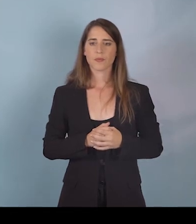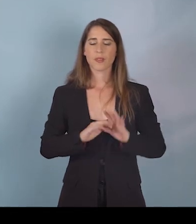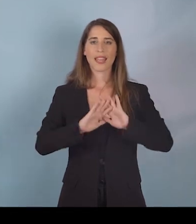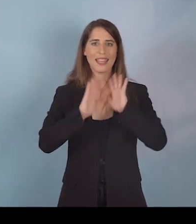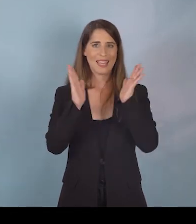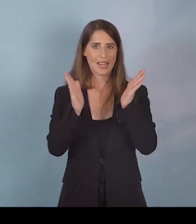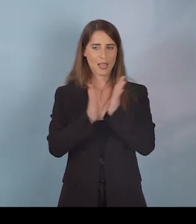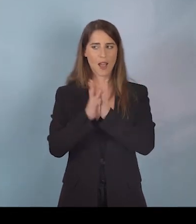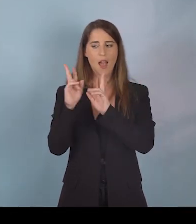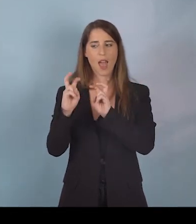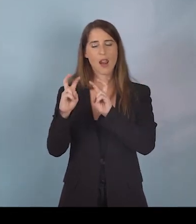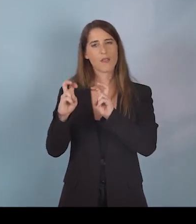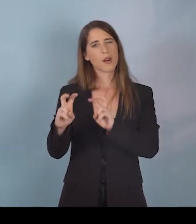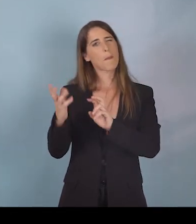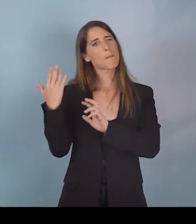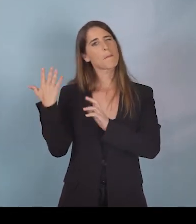Γενικά, ναι, είναι